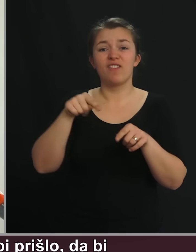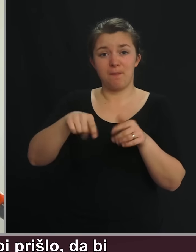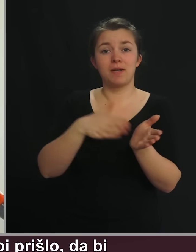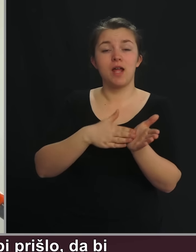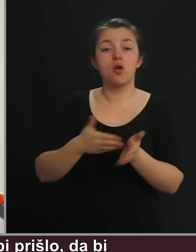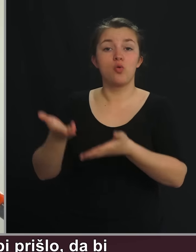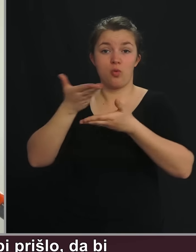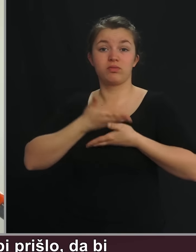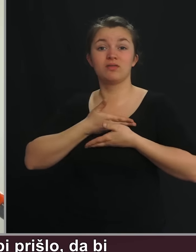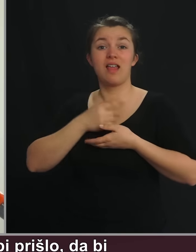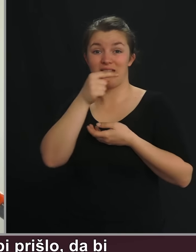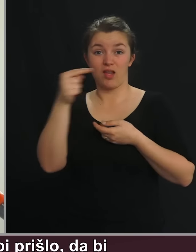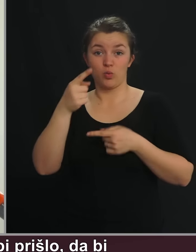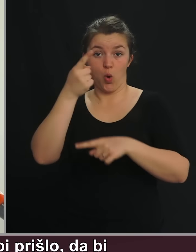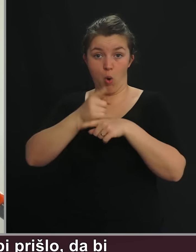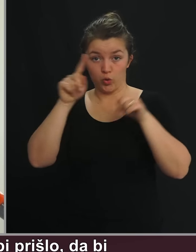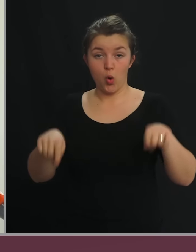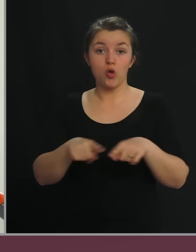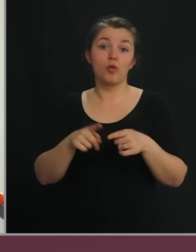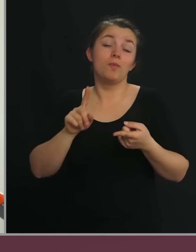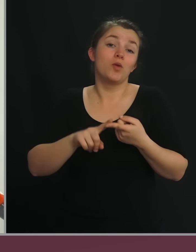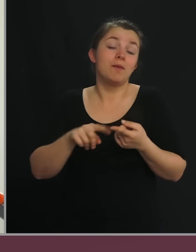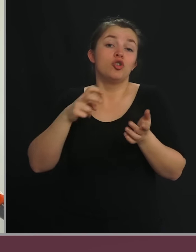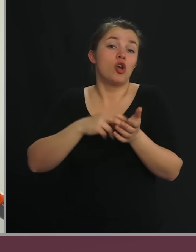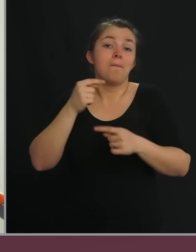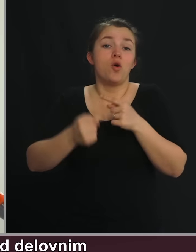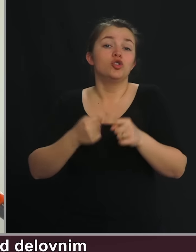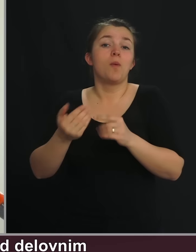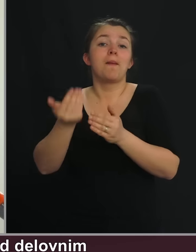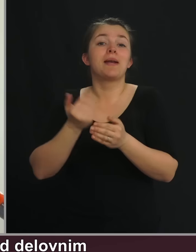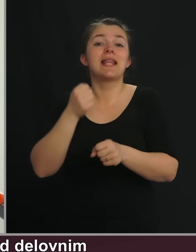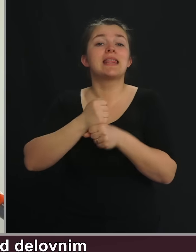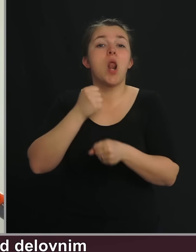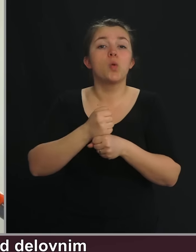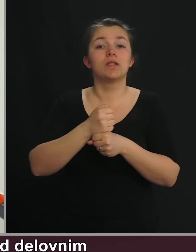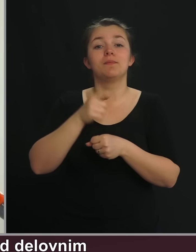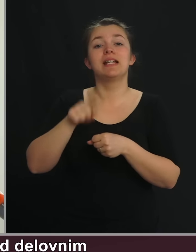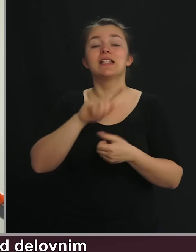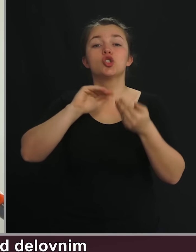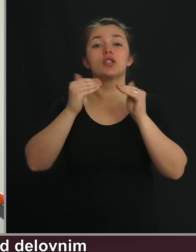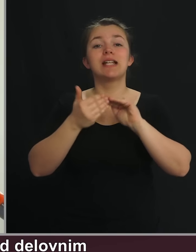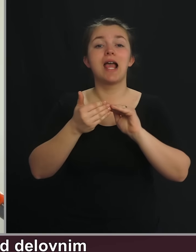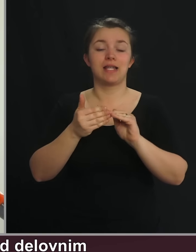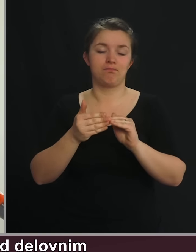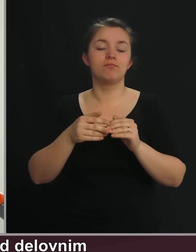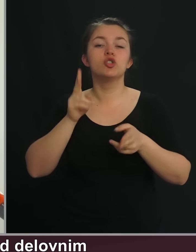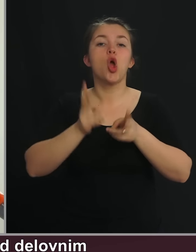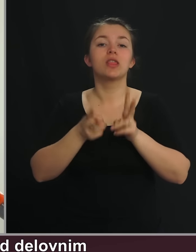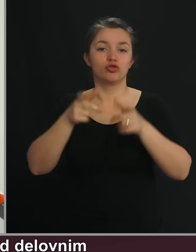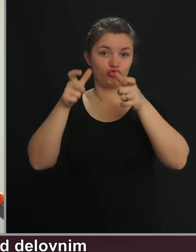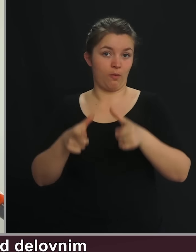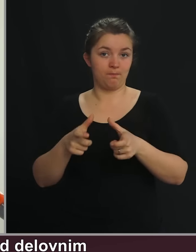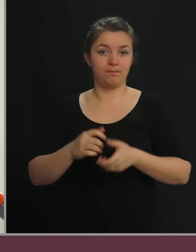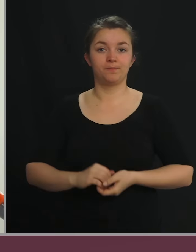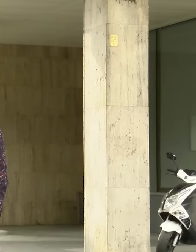tudi v takmu primeru bi dobil negativno odločbo, je pa potem še postopek pred delovnim in socialnim sodiščem, pred